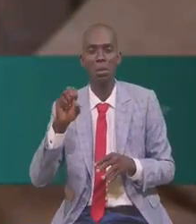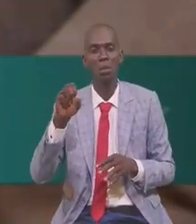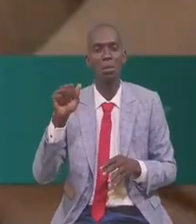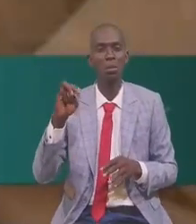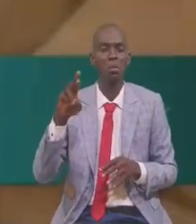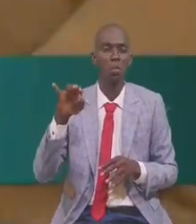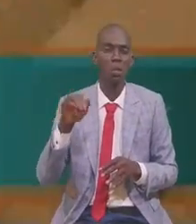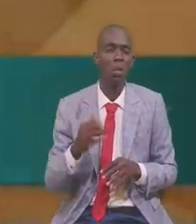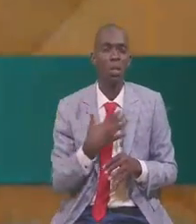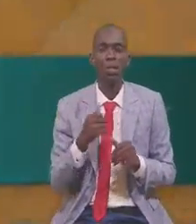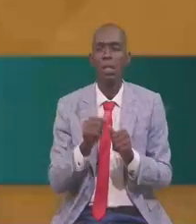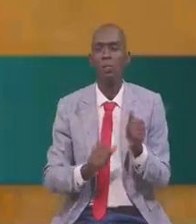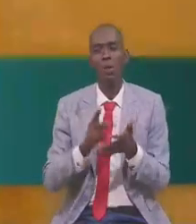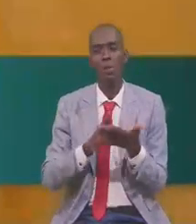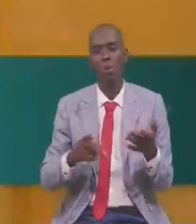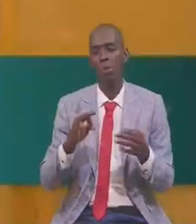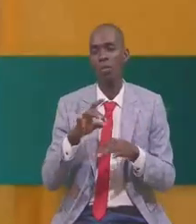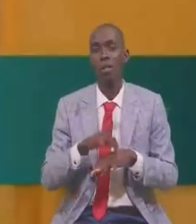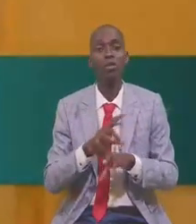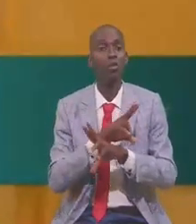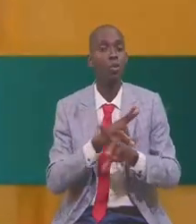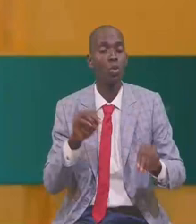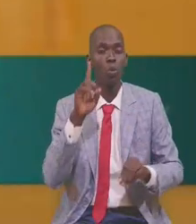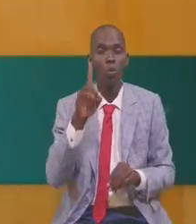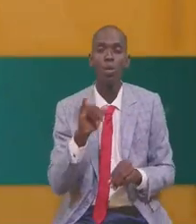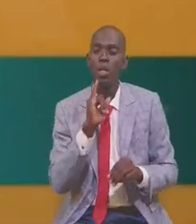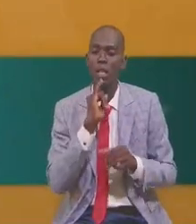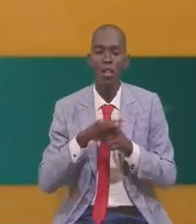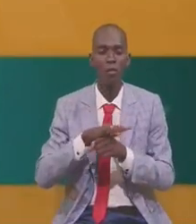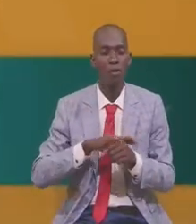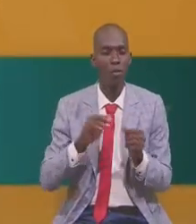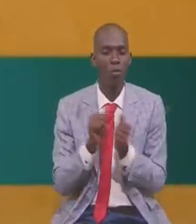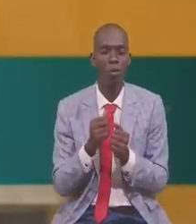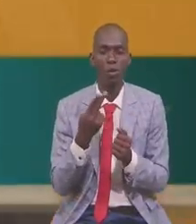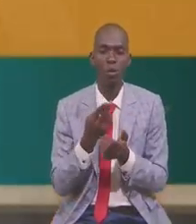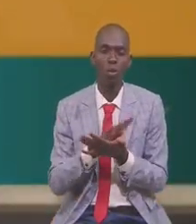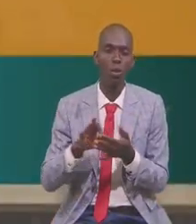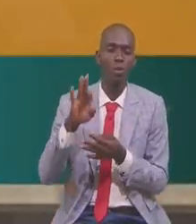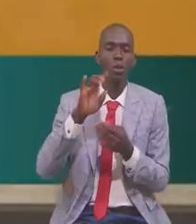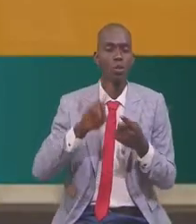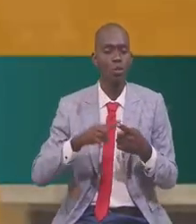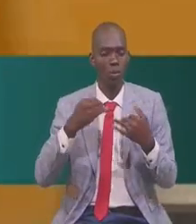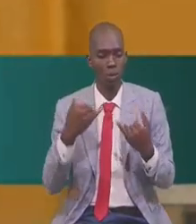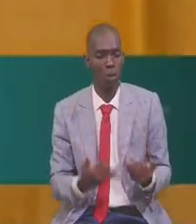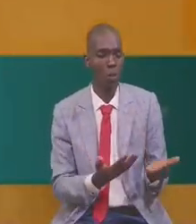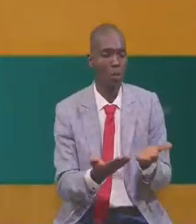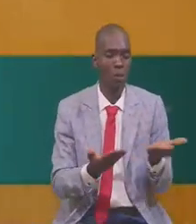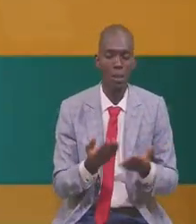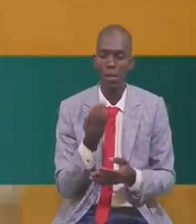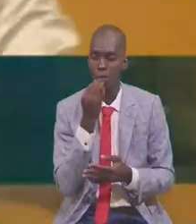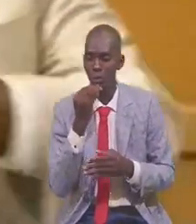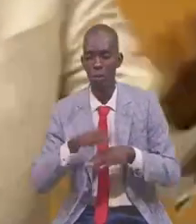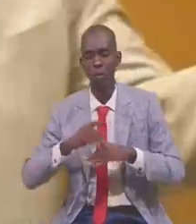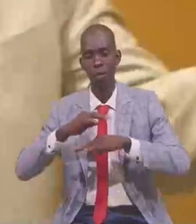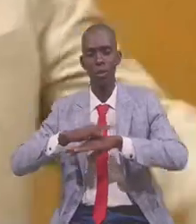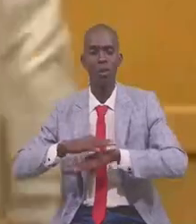terre. Personne n'est rempli du Saint-Esprit pour servir aux tables. Nous pouvons